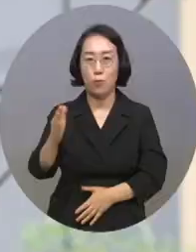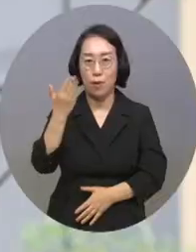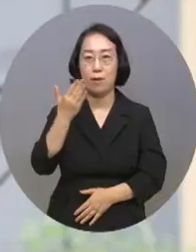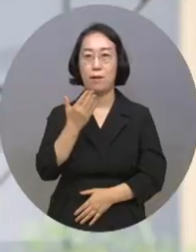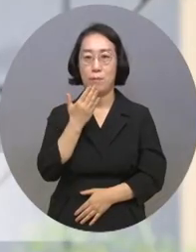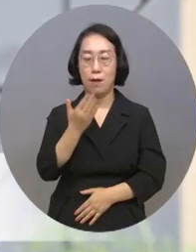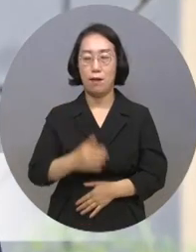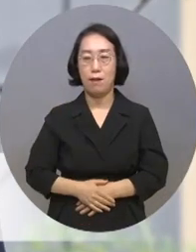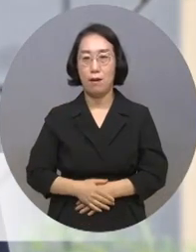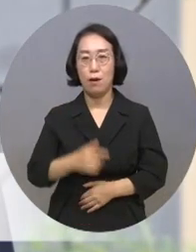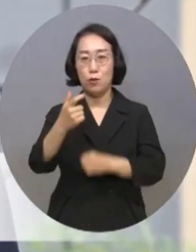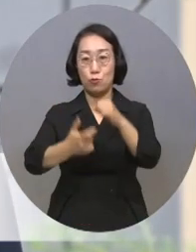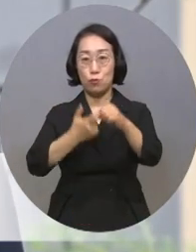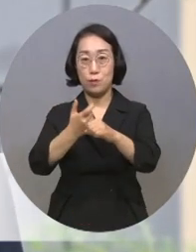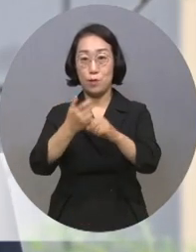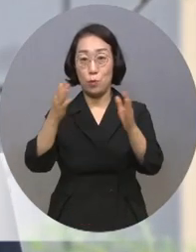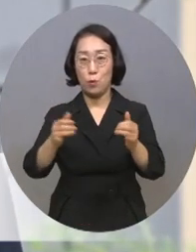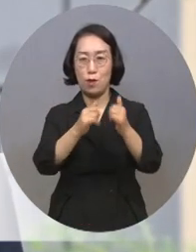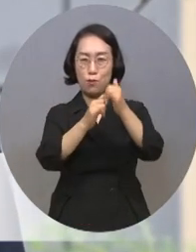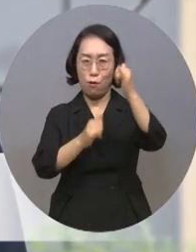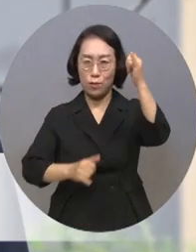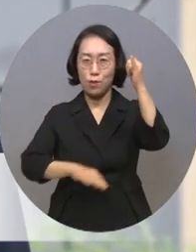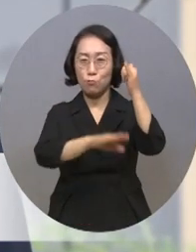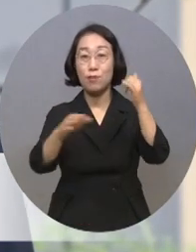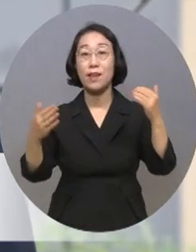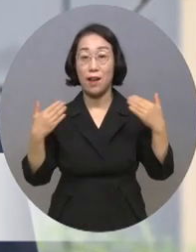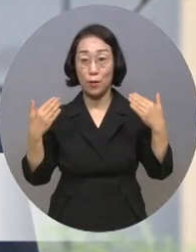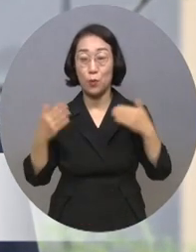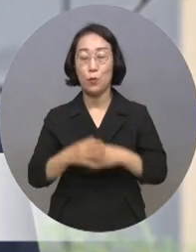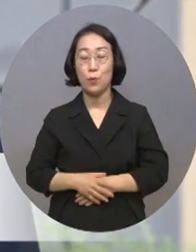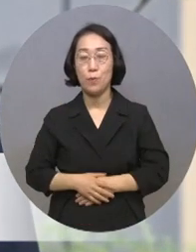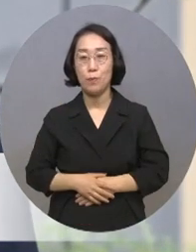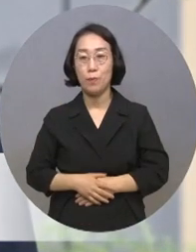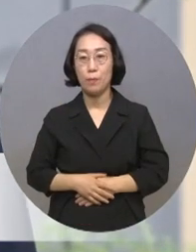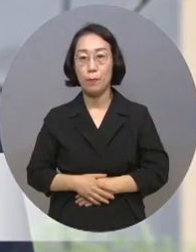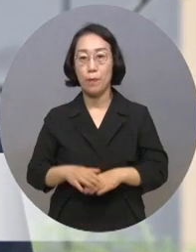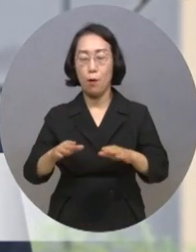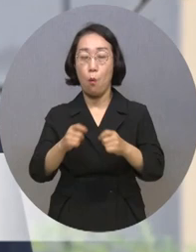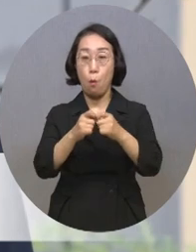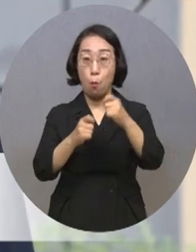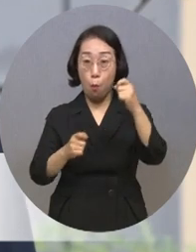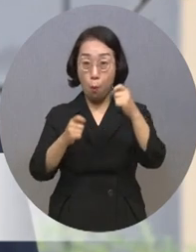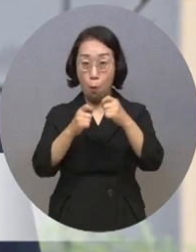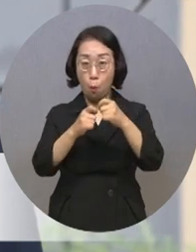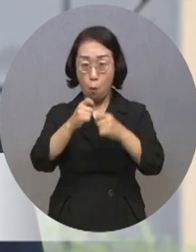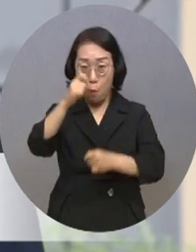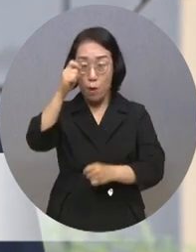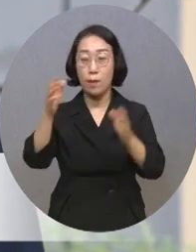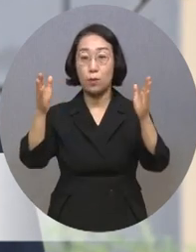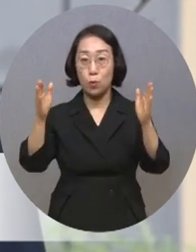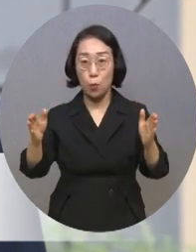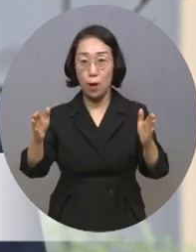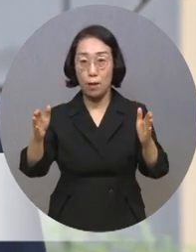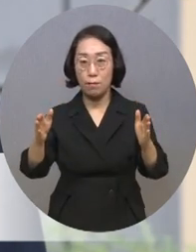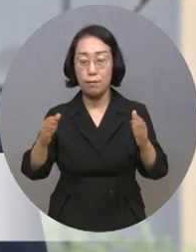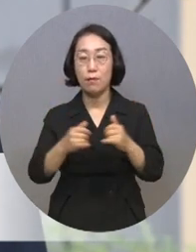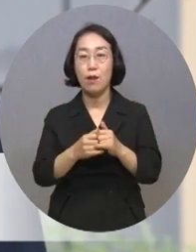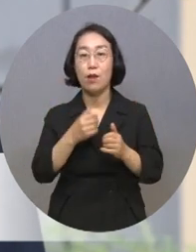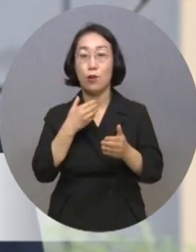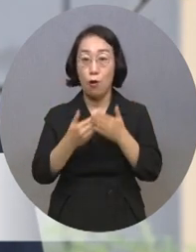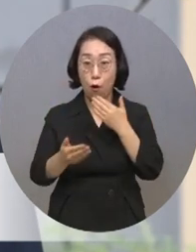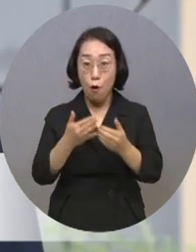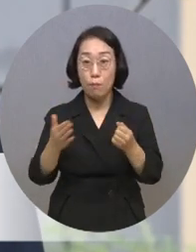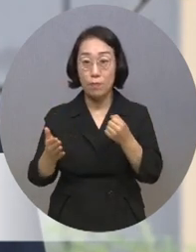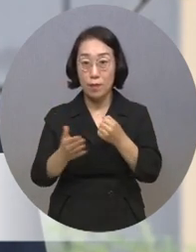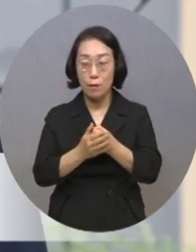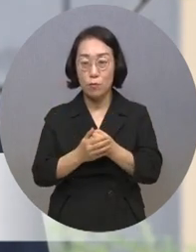전망입니다. 60년 역사를 자랑하는 일산고등학교는 오랜 역사를 가진 만큼 사회